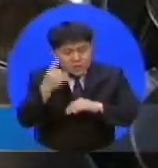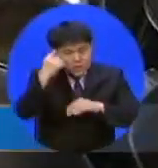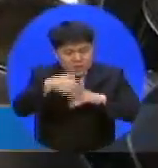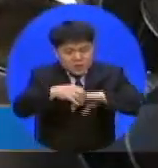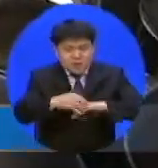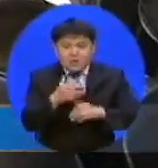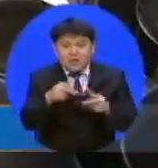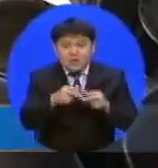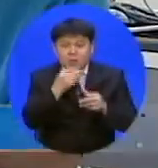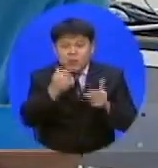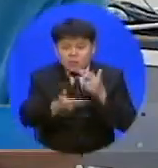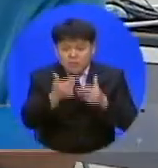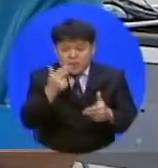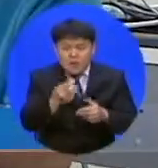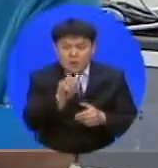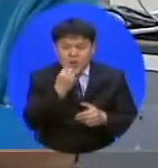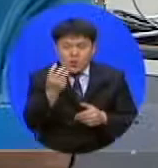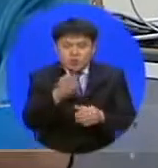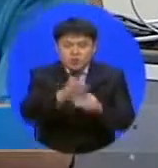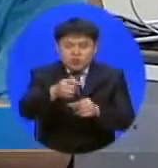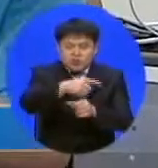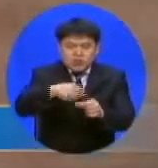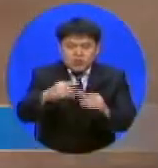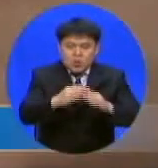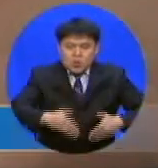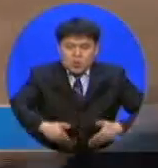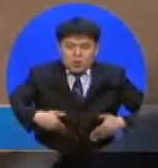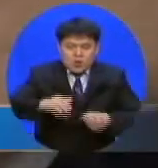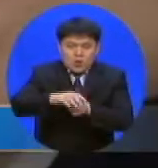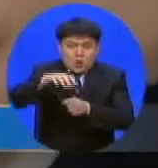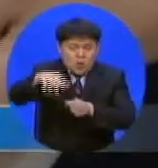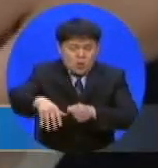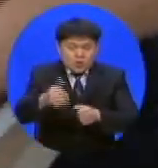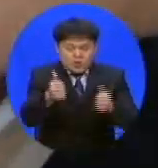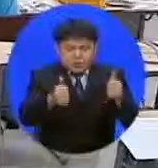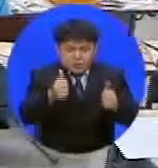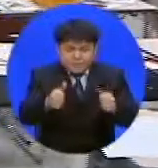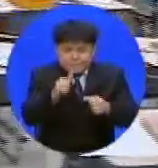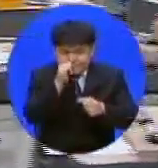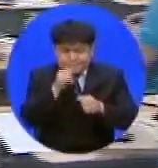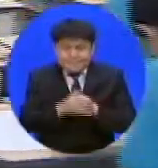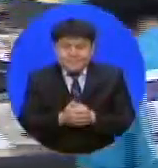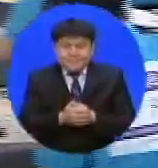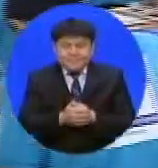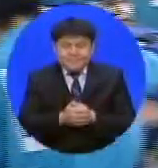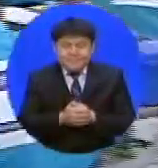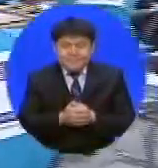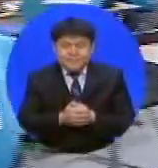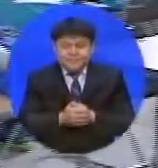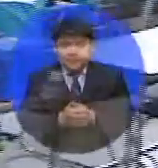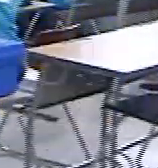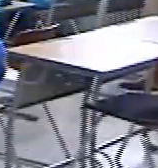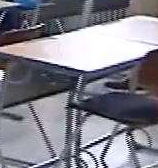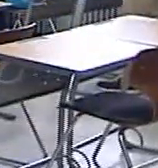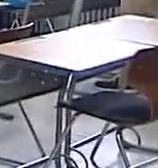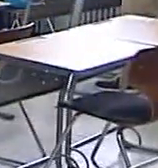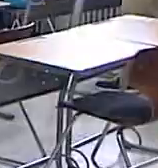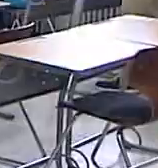시작으로 중부권, 호남권, 영남권 등에서도 기능경진대회를 개최합니다. 복지TV 뉴스 안서연입니다.